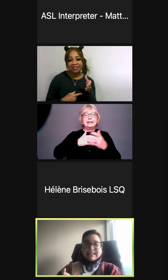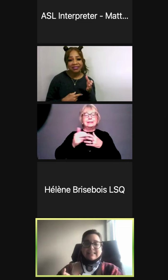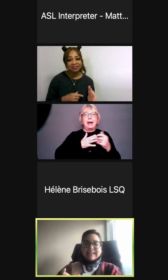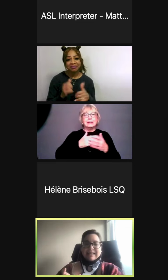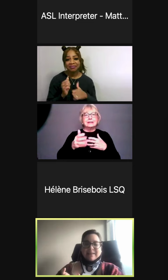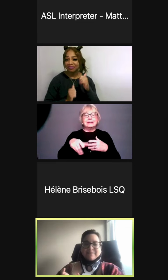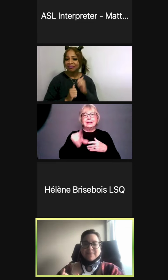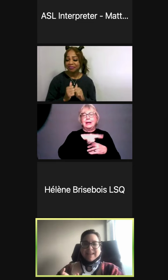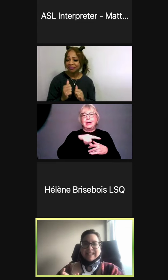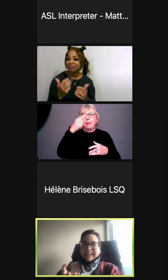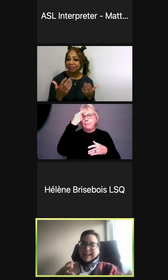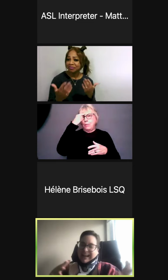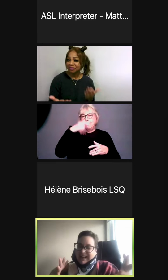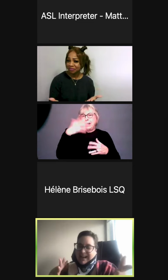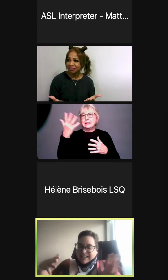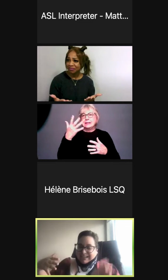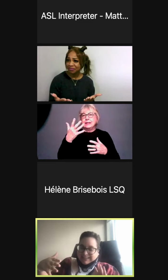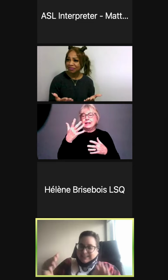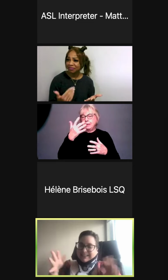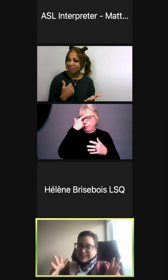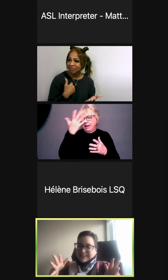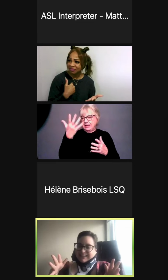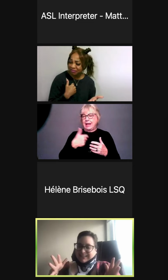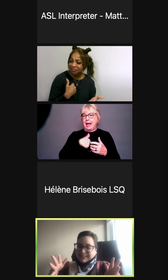même pas pensé à moi au préalable.